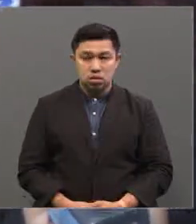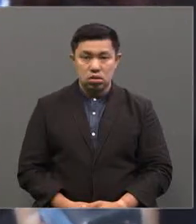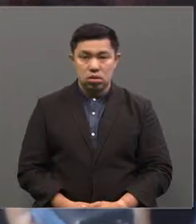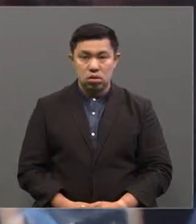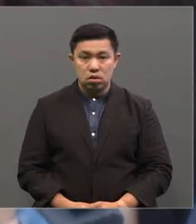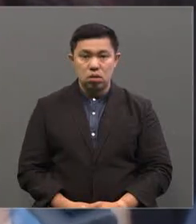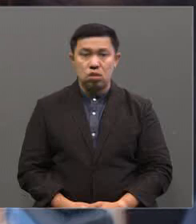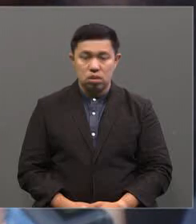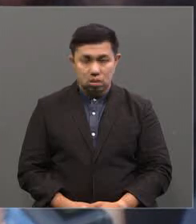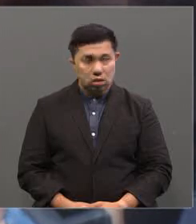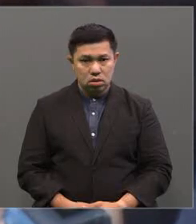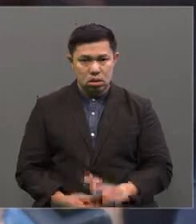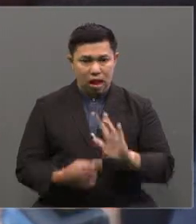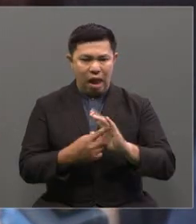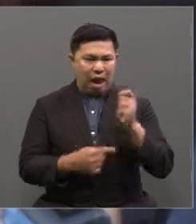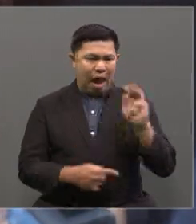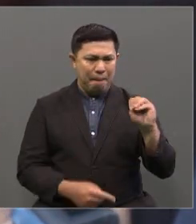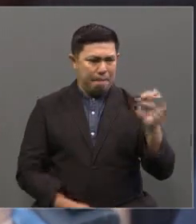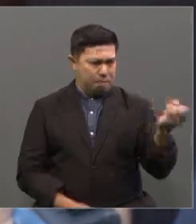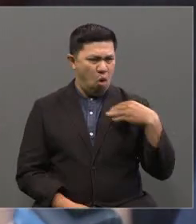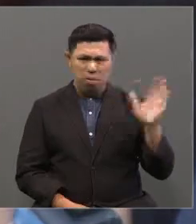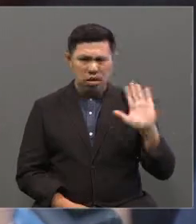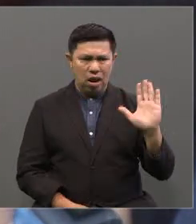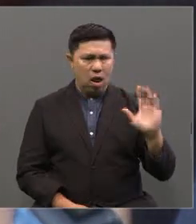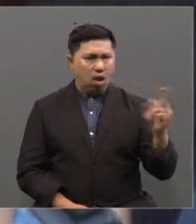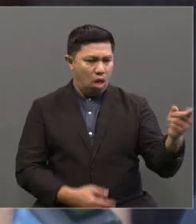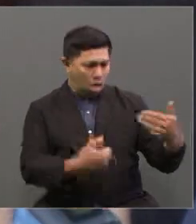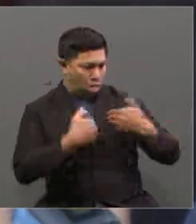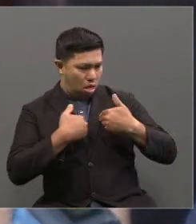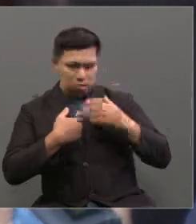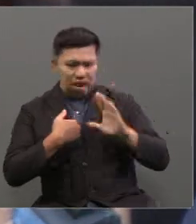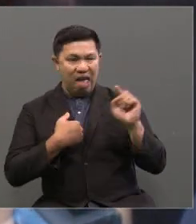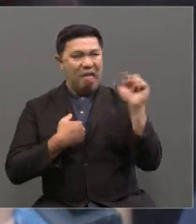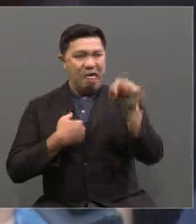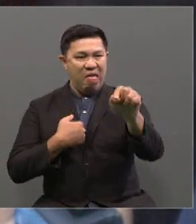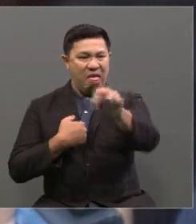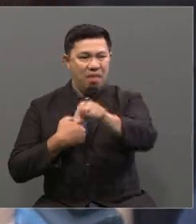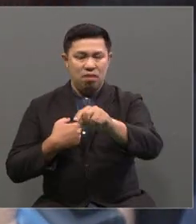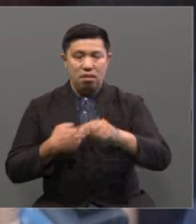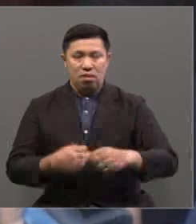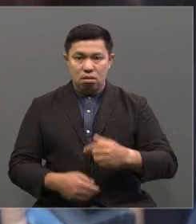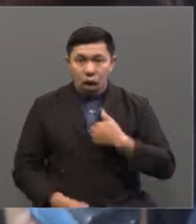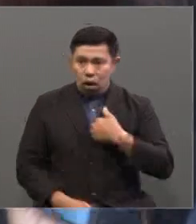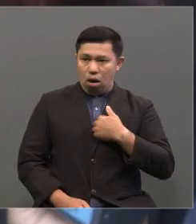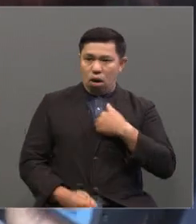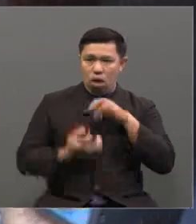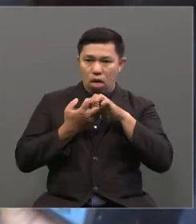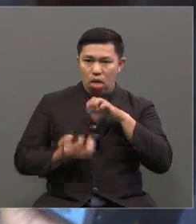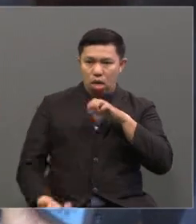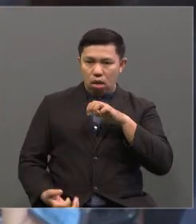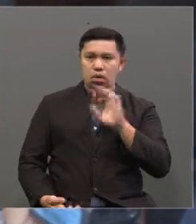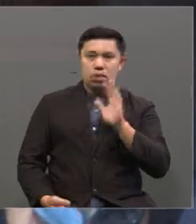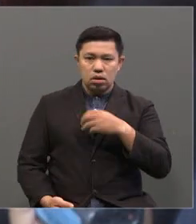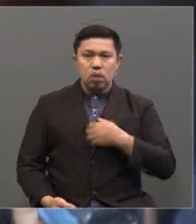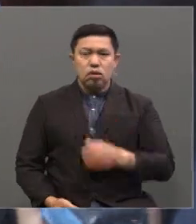มื่อกี้เนี่ยนะไม่ใช่ แอมพูดนะครับ แอมไม่ได้เป็นคนบอกนะคะ แอมไม่ได้เป็นคนพูด เป็นคนอื่นพูดค่ะ ใช่คนที่รับ อึ้งเหมือนกันเลยเหมือนกัน